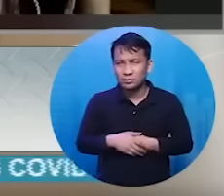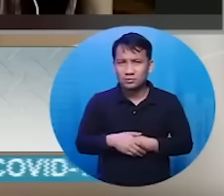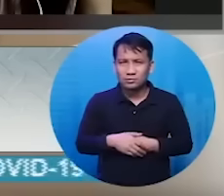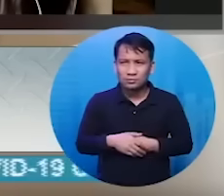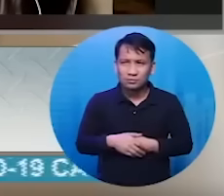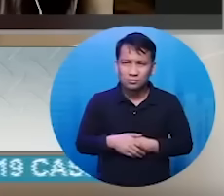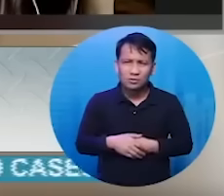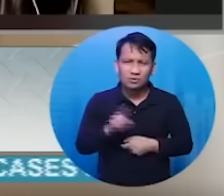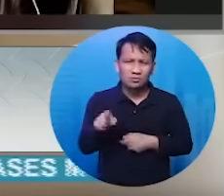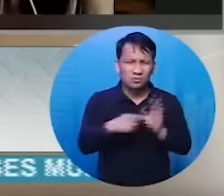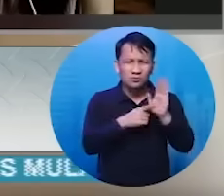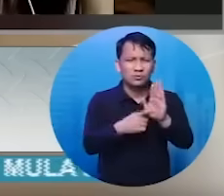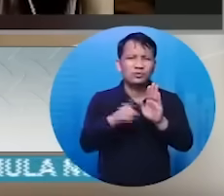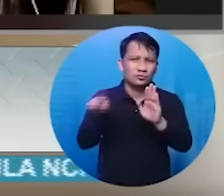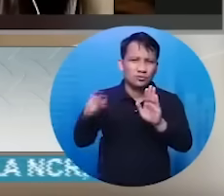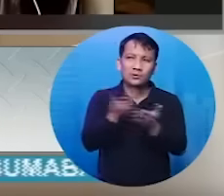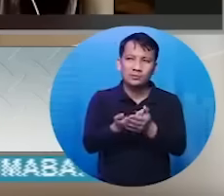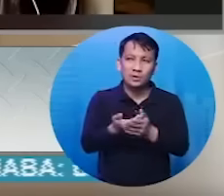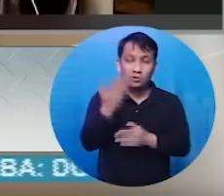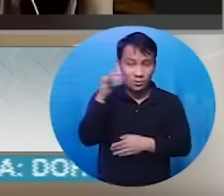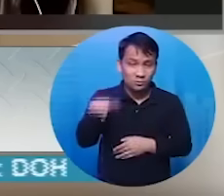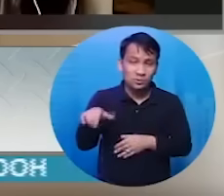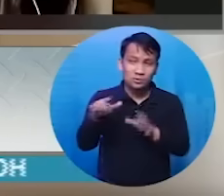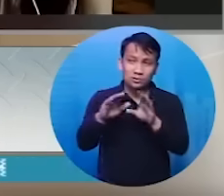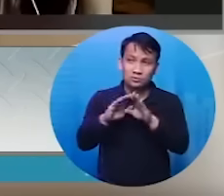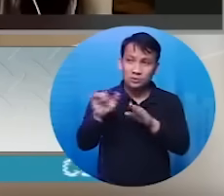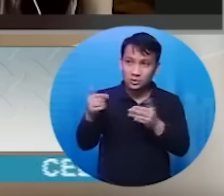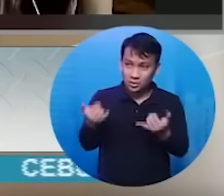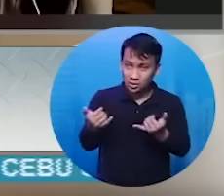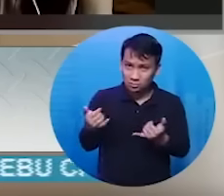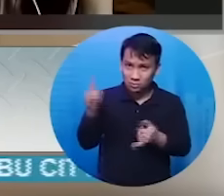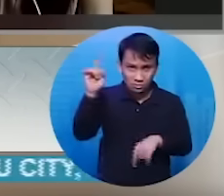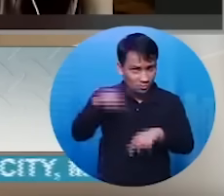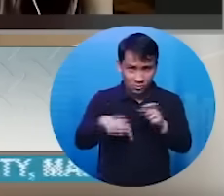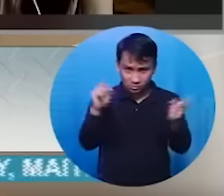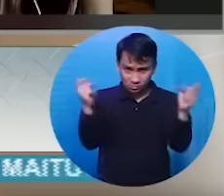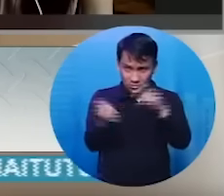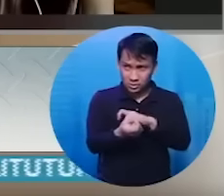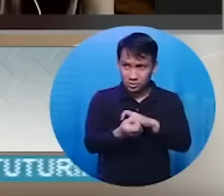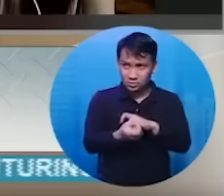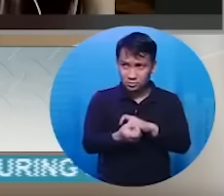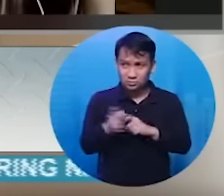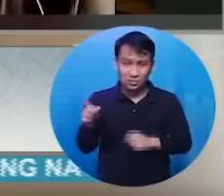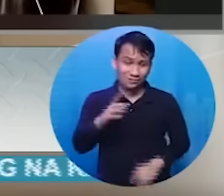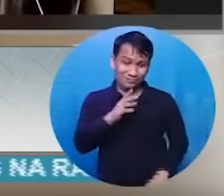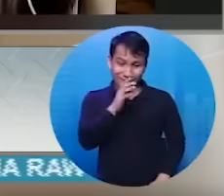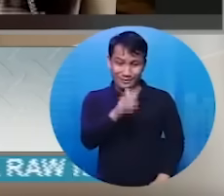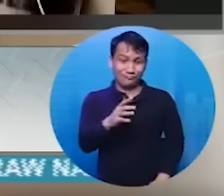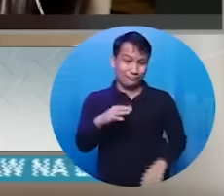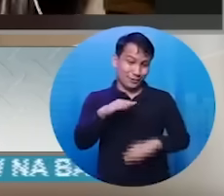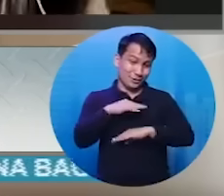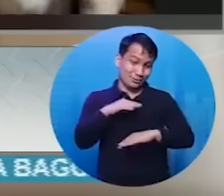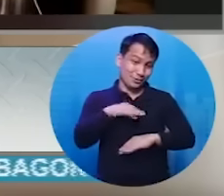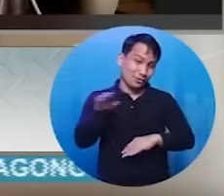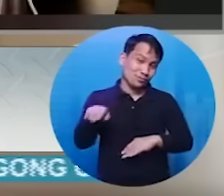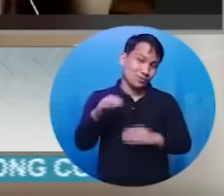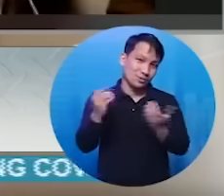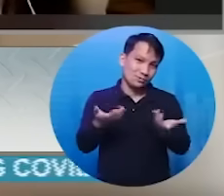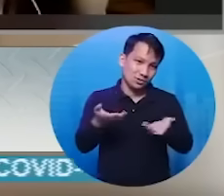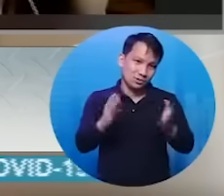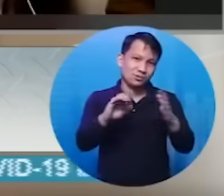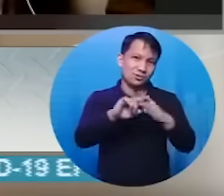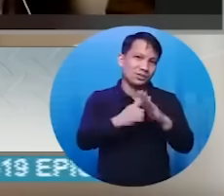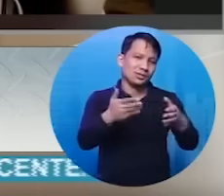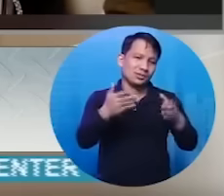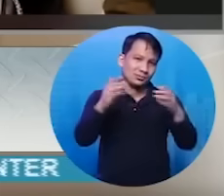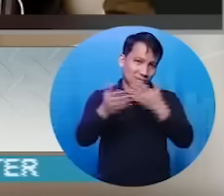ka. So, magpakitang gilas ka habang yung kaso nasa korte. Ngayon, kapag hindi ka nagbago, hindi satisfied yung mga kapatid mo na ikaw yung nagbago, then diretso-diretso